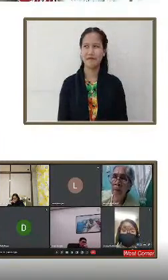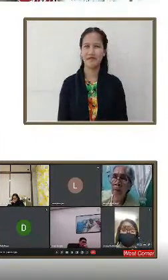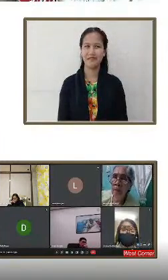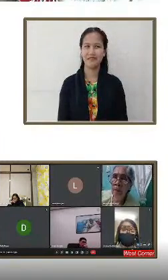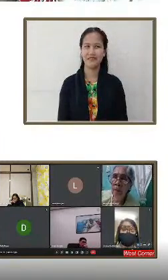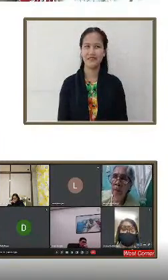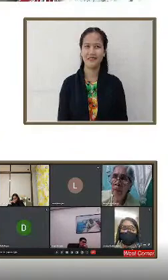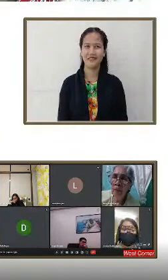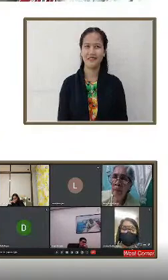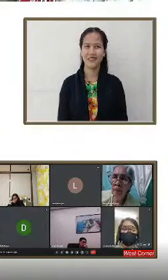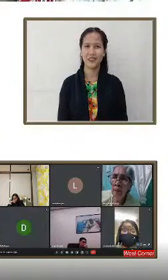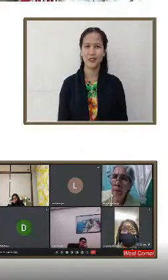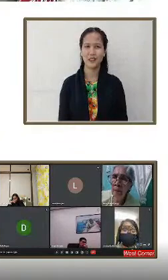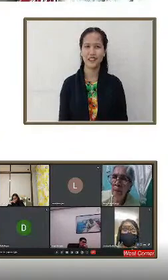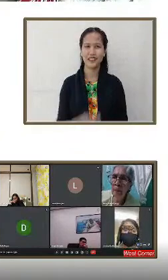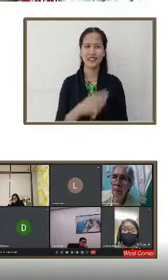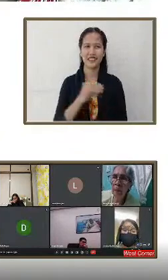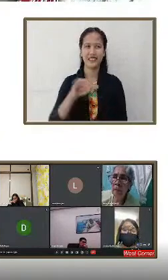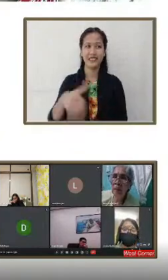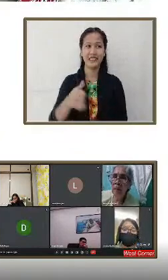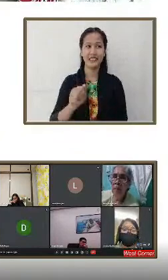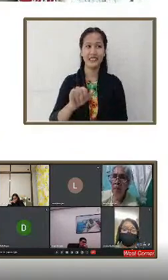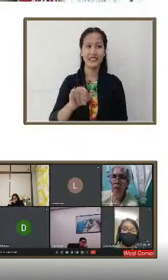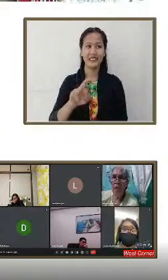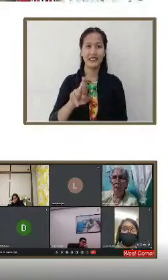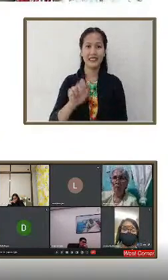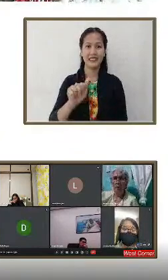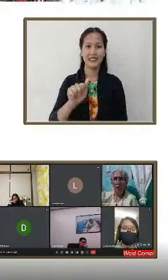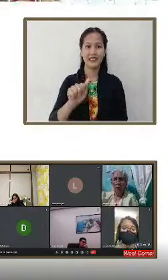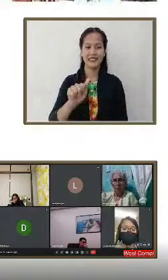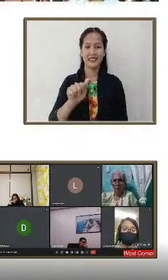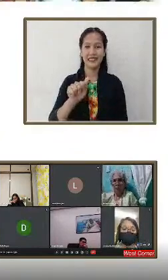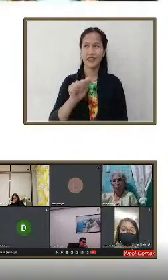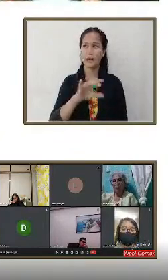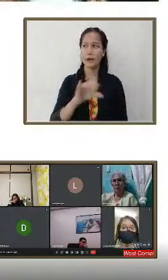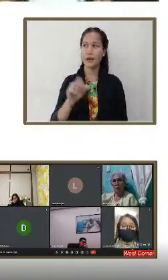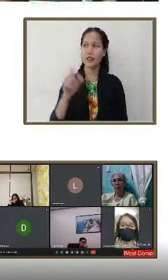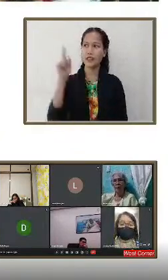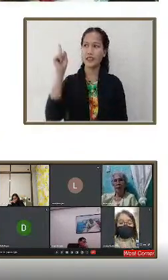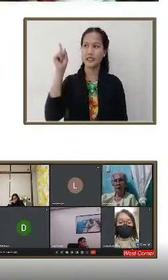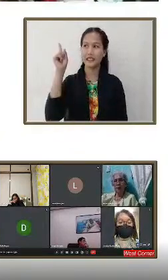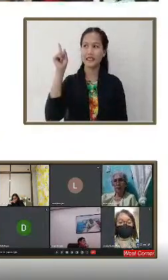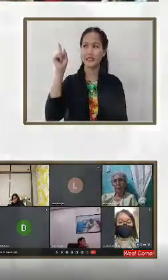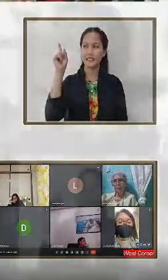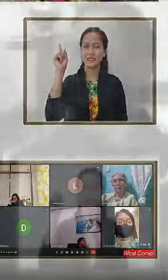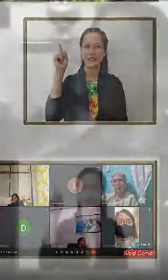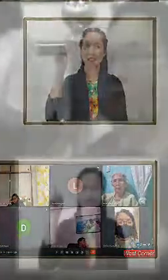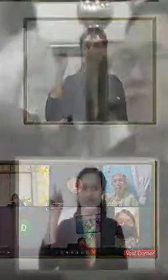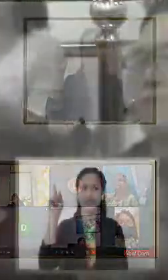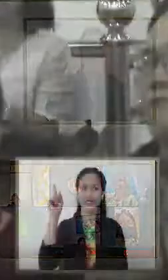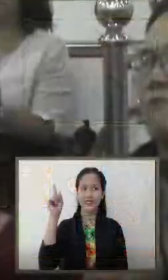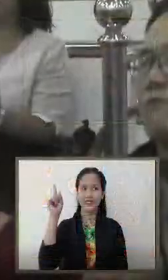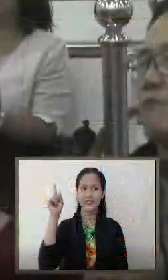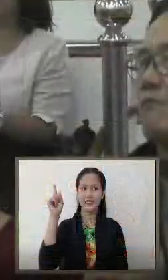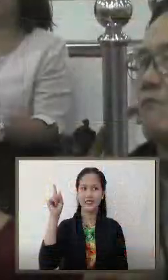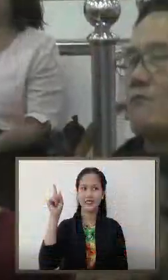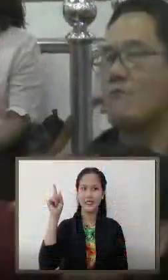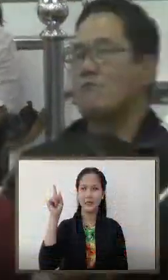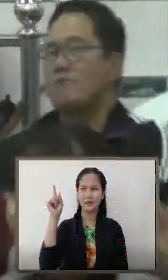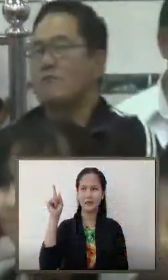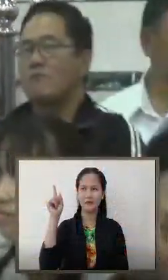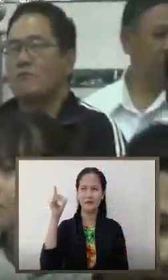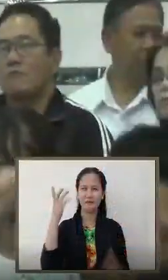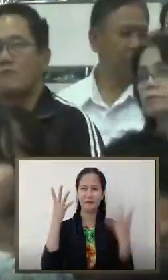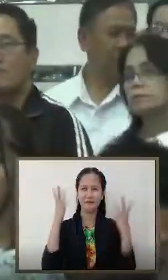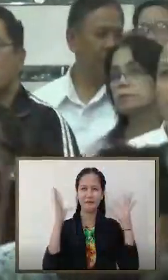Jaira? Yun, ito doon po sa likod. Palakpakan po natin. Amen. And bisita po ni Ma'am